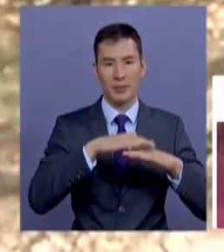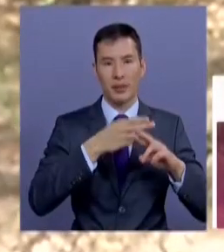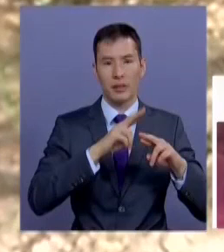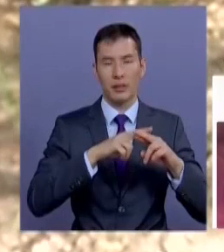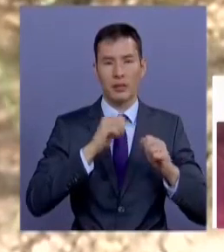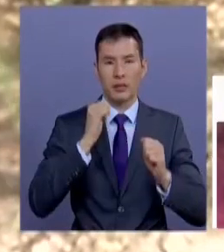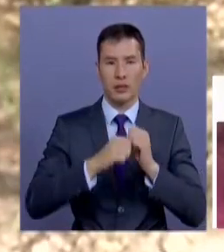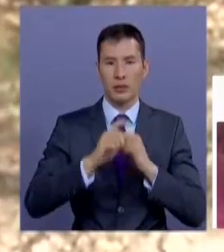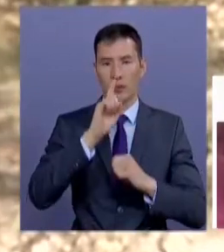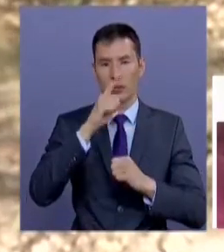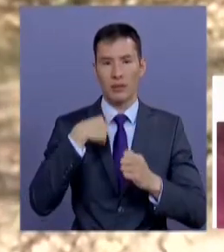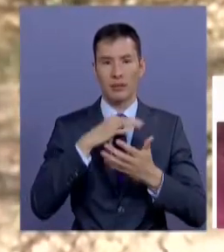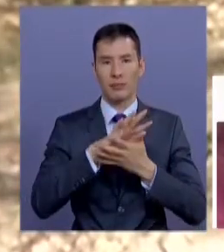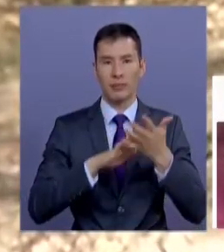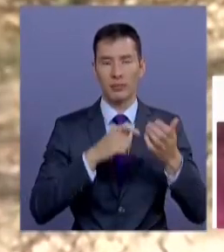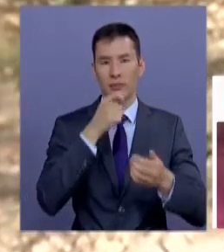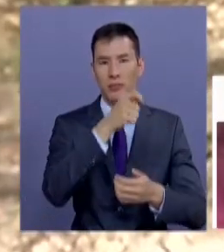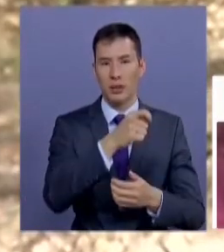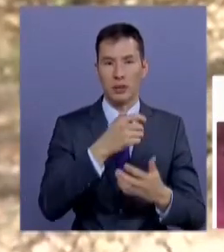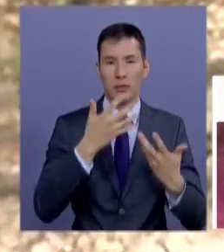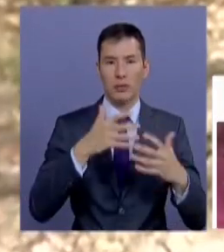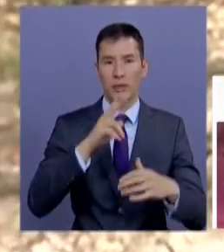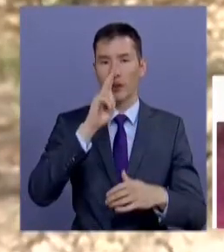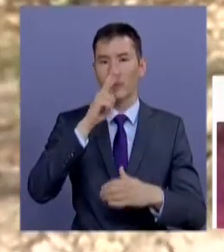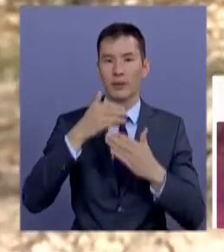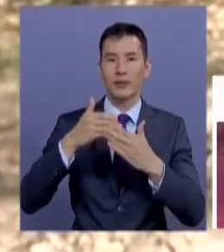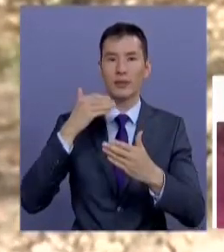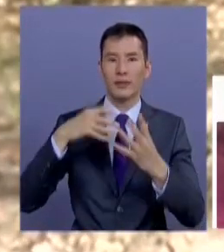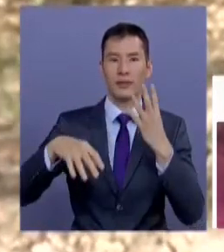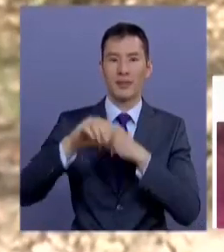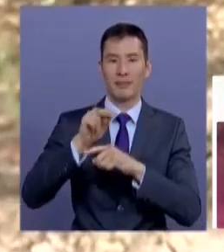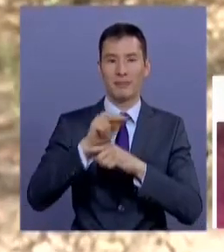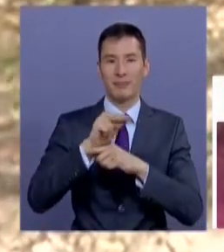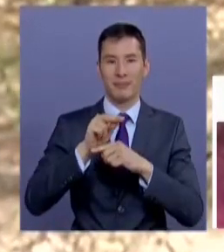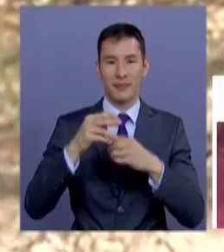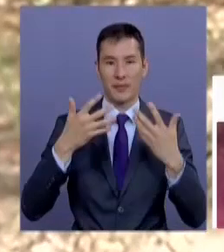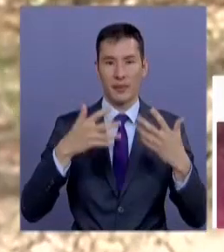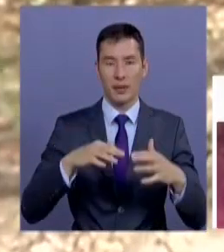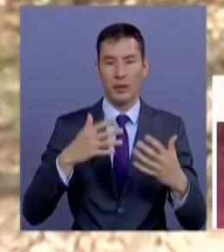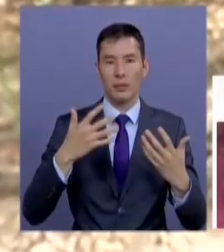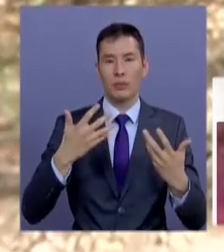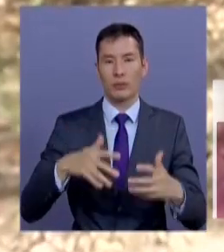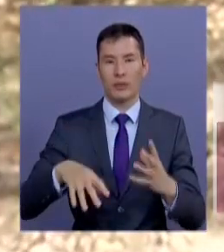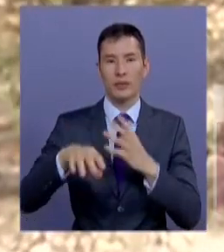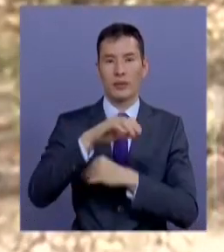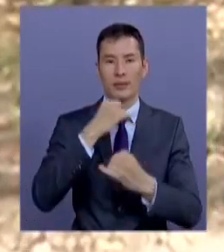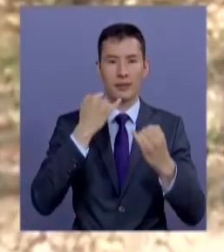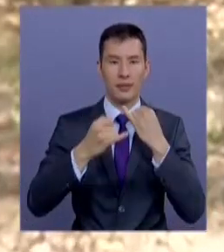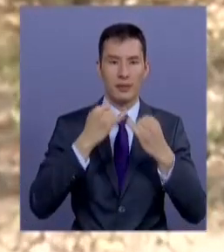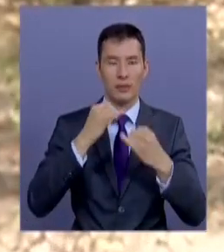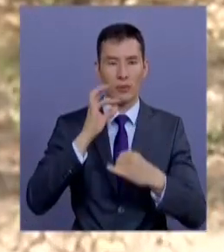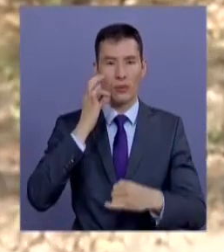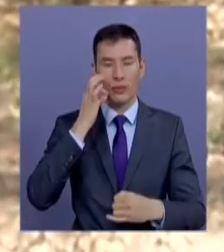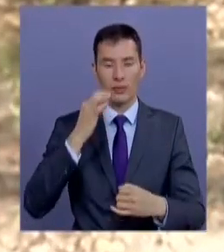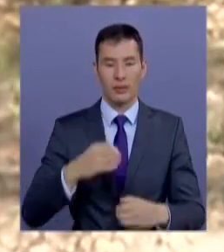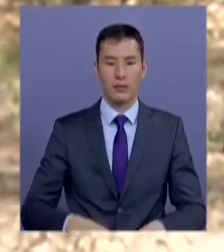шағым айтсақ та олар мән бермеді. Ақыры 2 жыл бұрын жасалған саябақ сарғайып кетті. Кешке халық көбейіп демалуға келетін, бірақ шаң